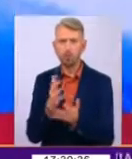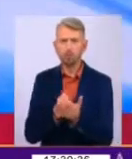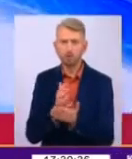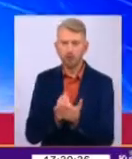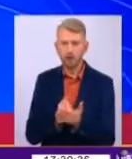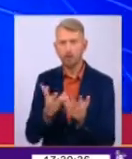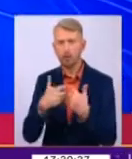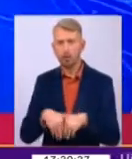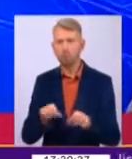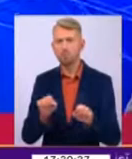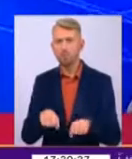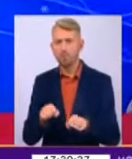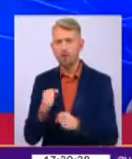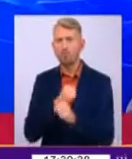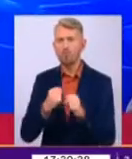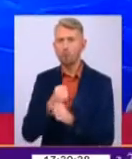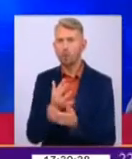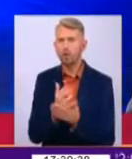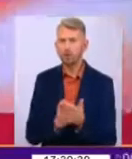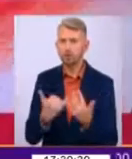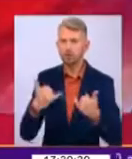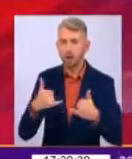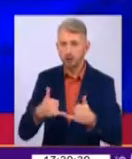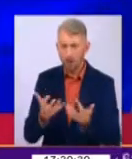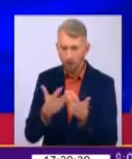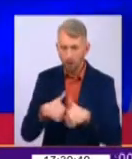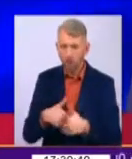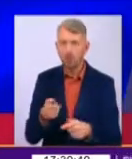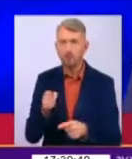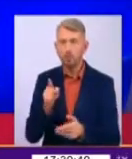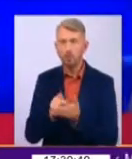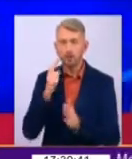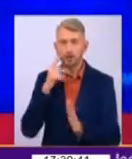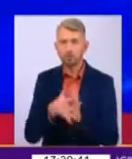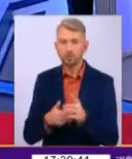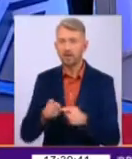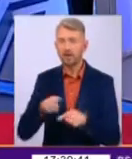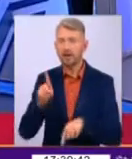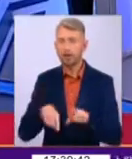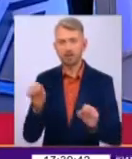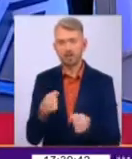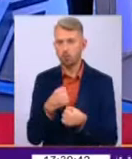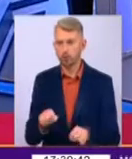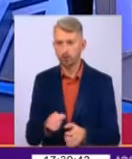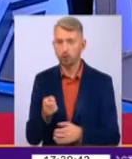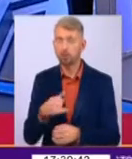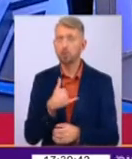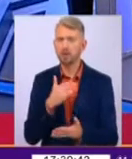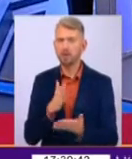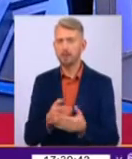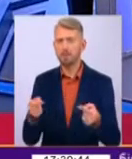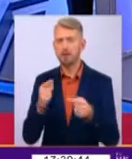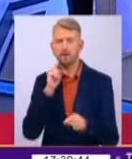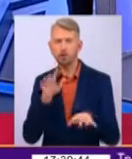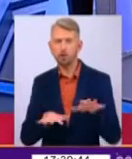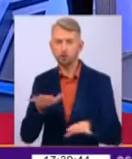рахуємо моторесурс, пальне, то ви повинні зрозуміти, що це іноді неможливо. І от тут в мене є певний сумнів,